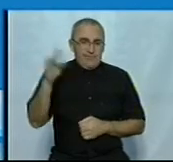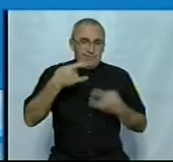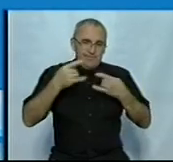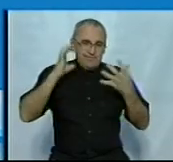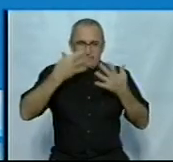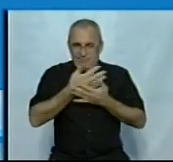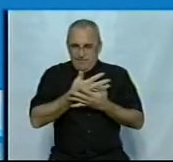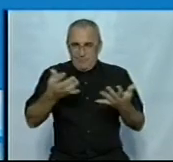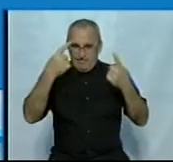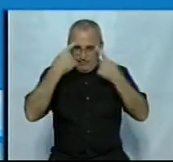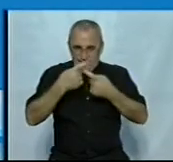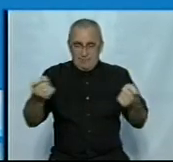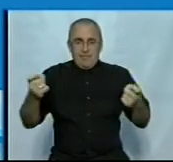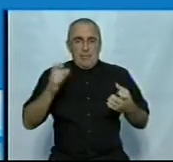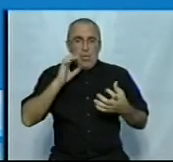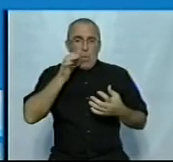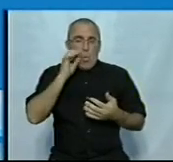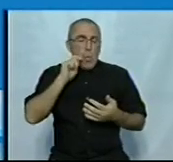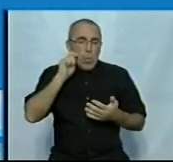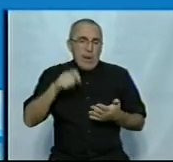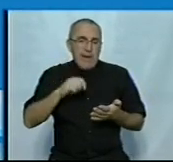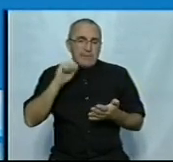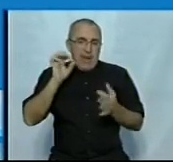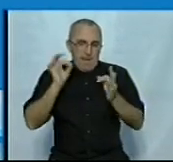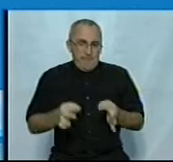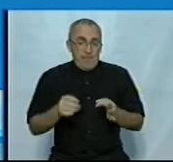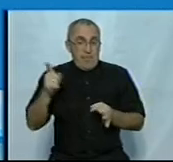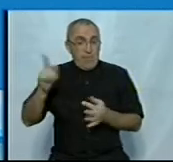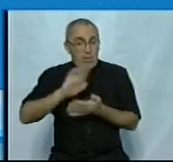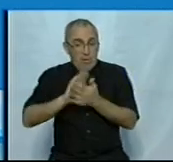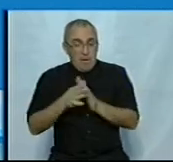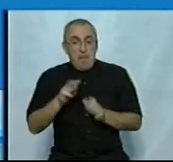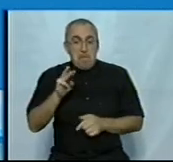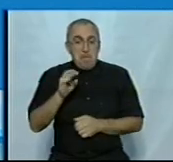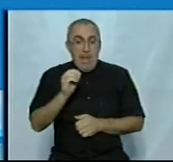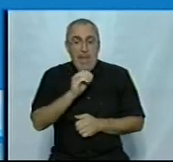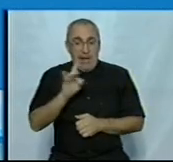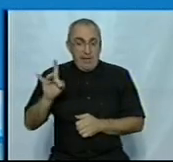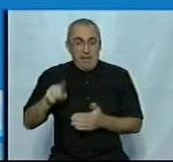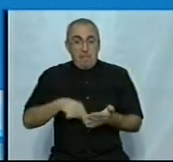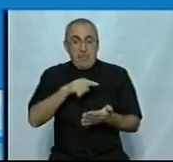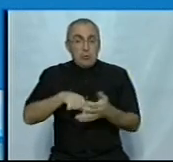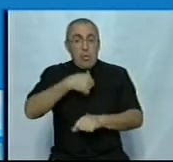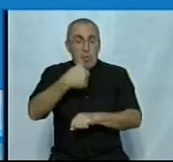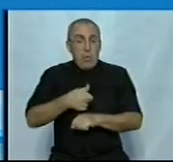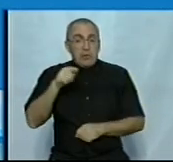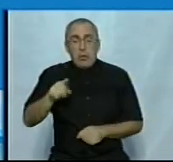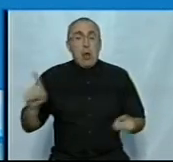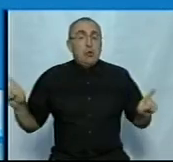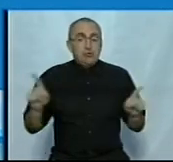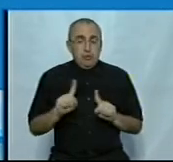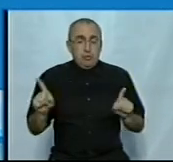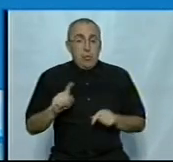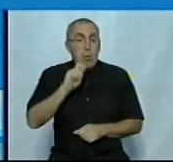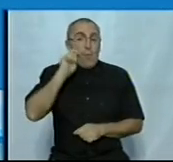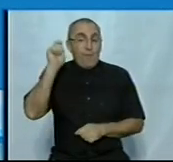масової інформації. Я прочитав, здається, на «Українській правді», про те, що він домовився з мерами, з міськими головами, про те, що